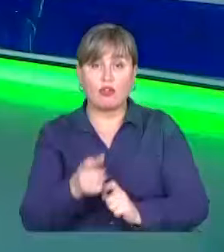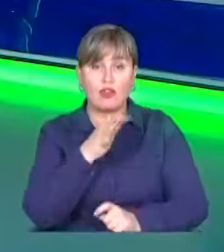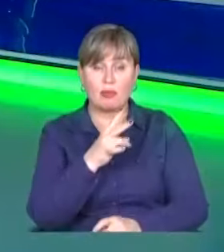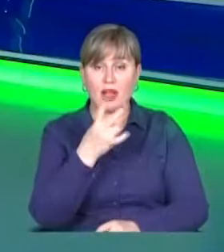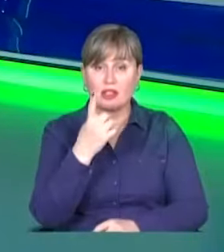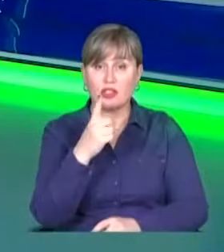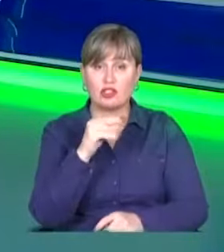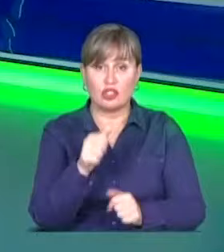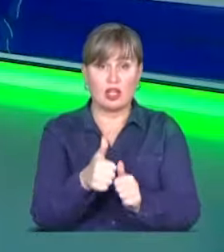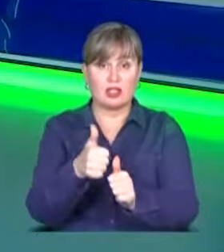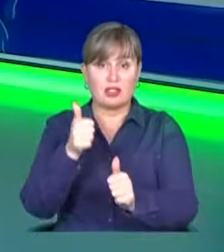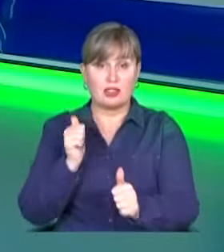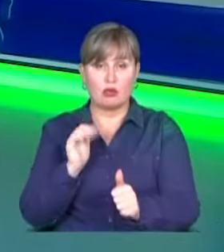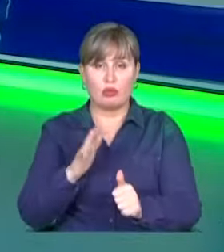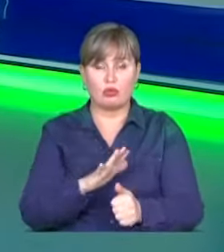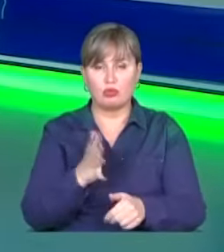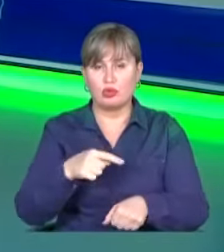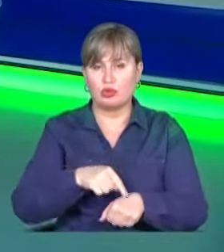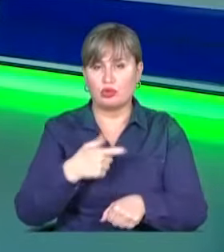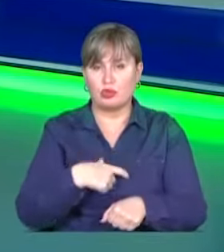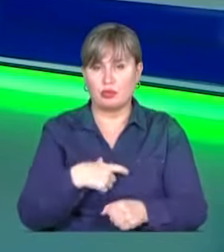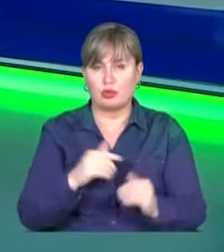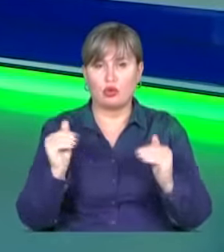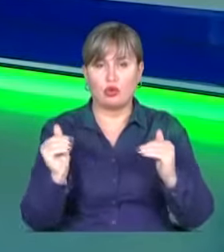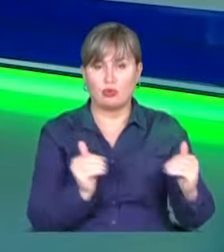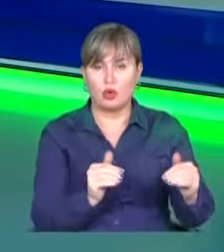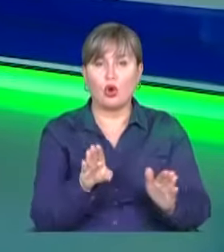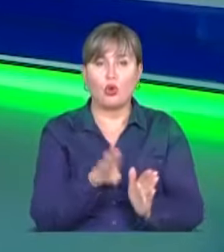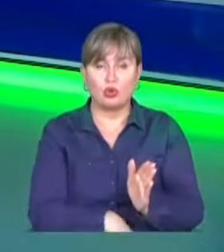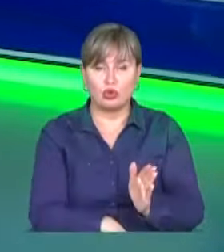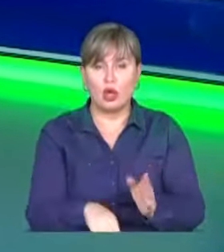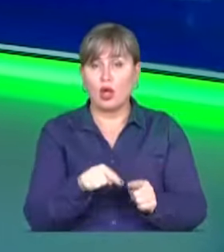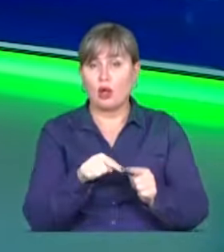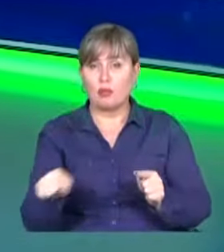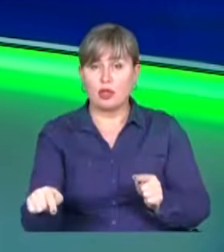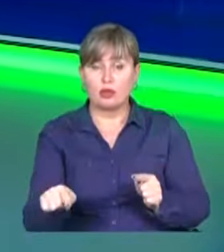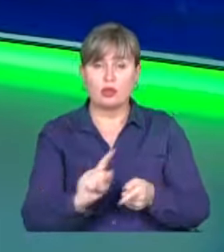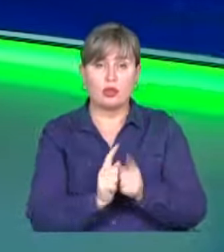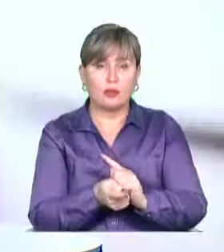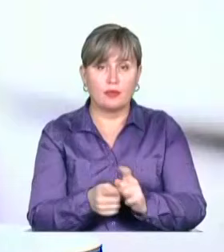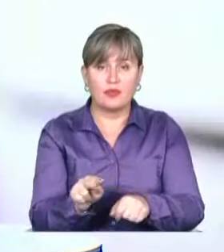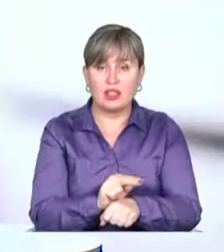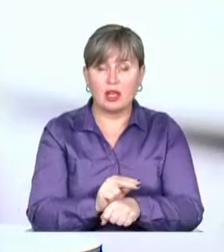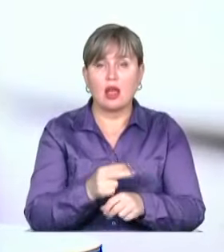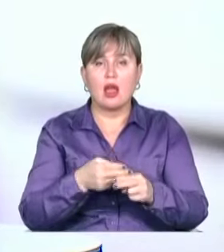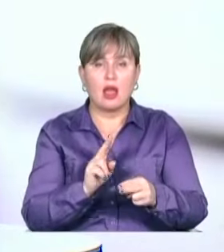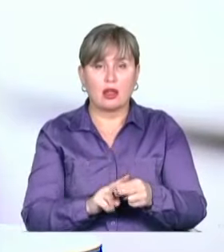час скажется на общем самочувствии казахстанцев. В период циркадной перестройки, а это займет